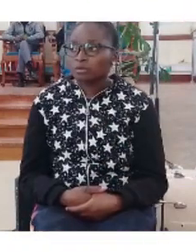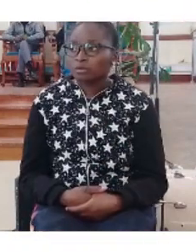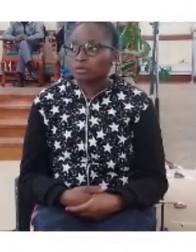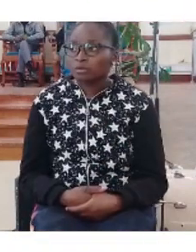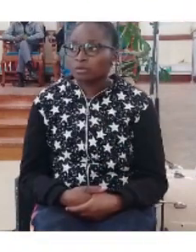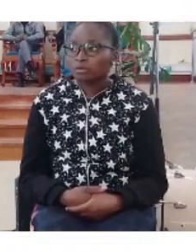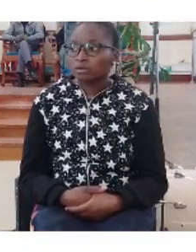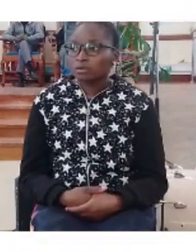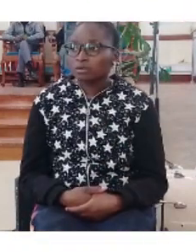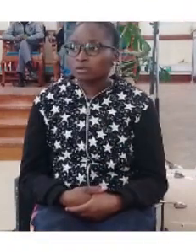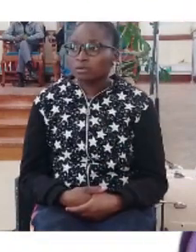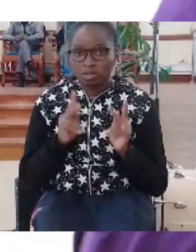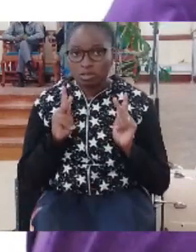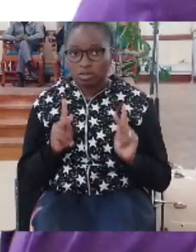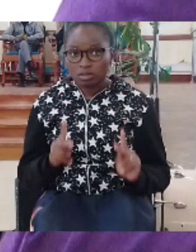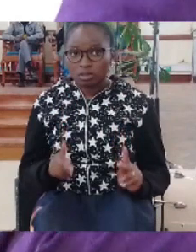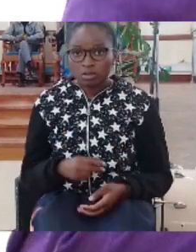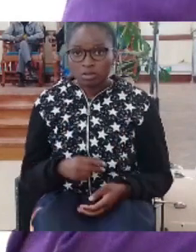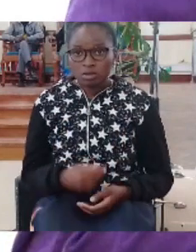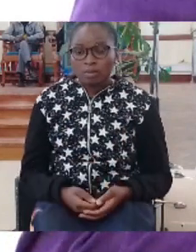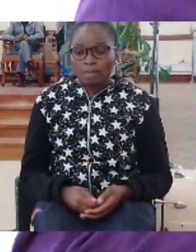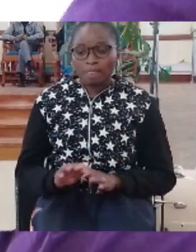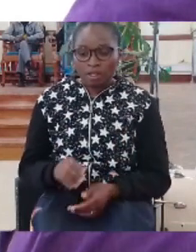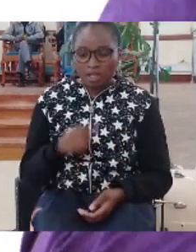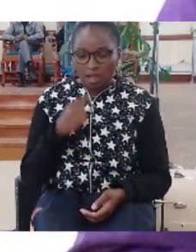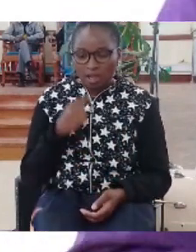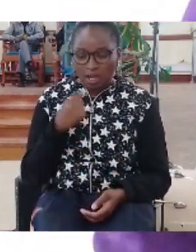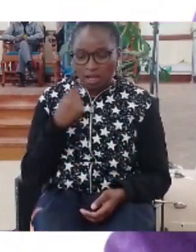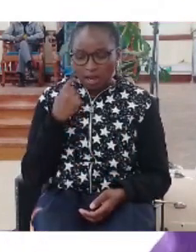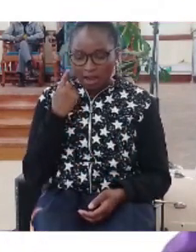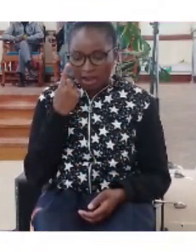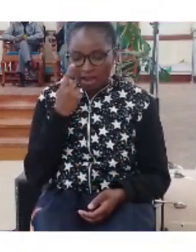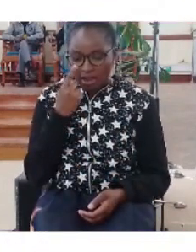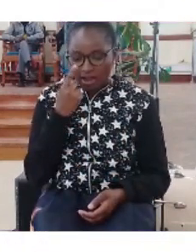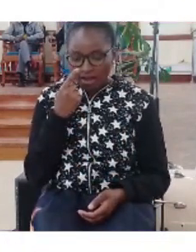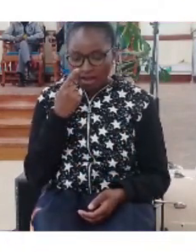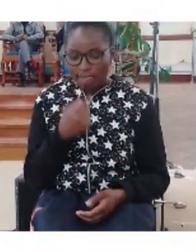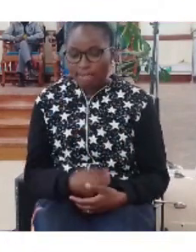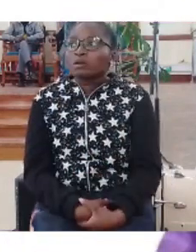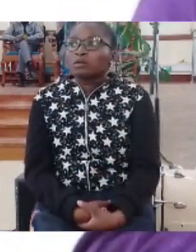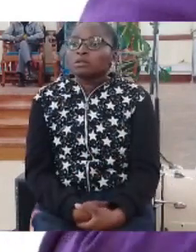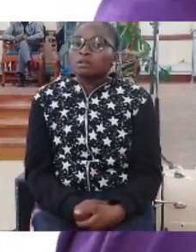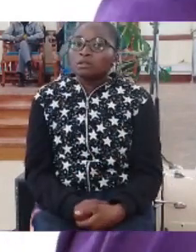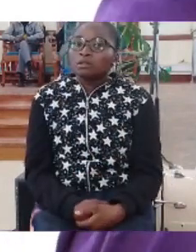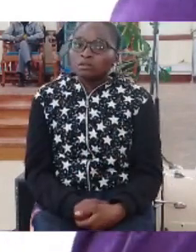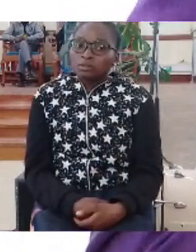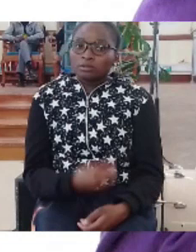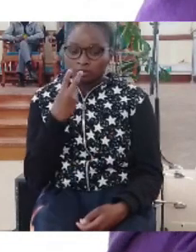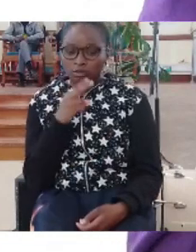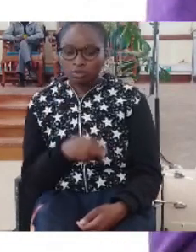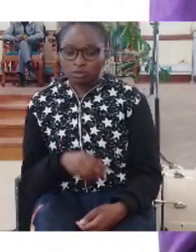Makuona. Todo reaga ya iguire. Kere roke ya mwana. Ake hikula motumi yore ya maitho. Ake onage vima kia